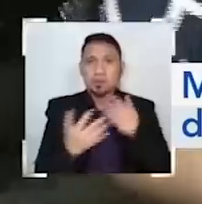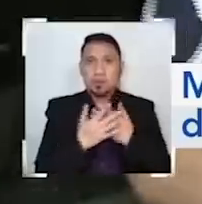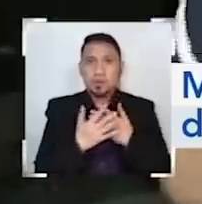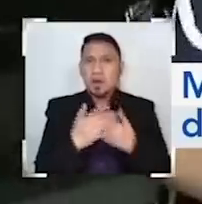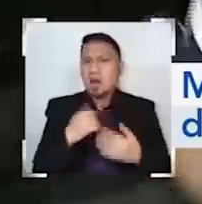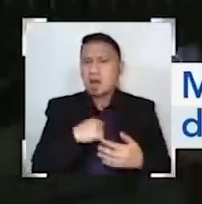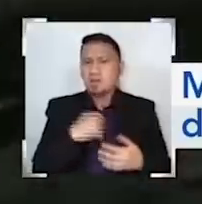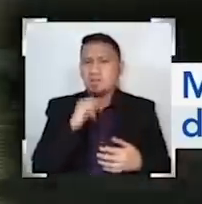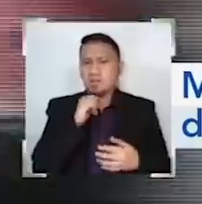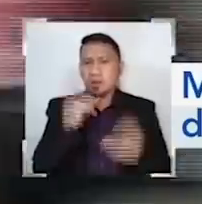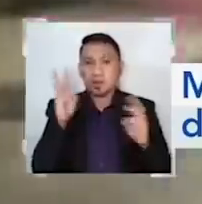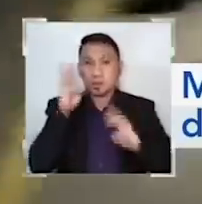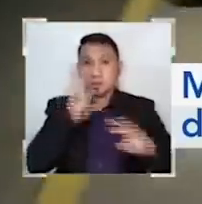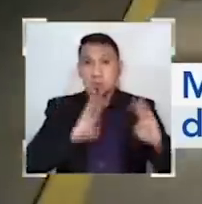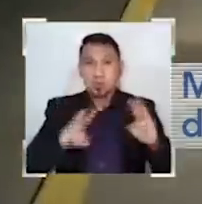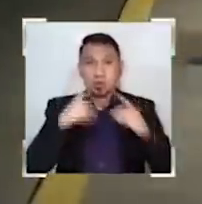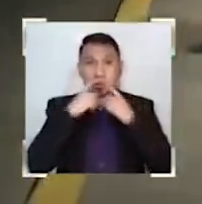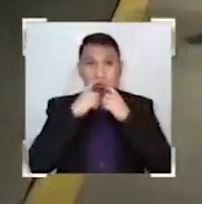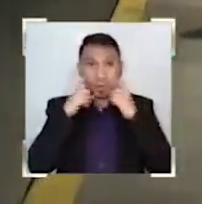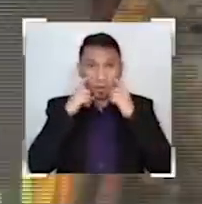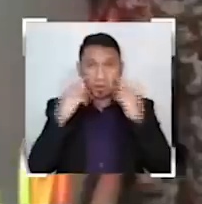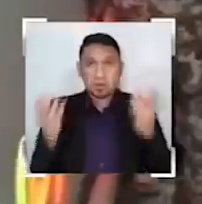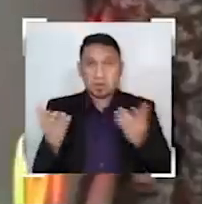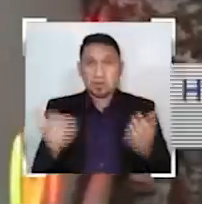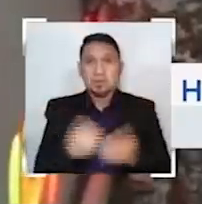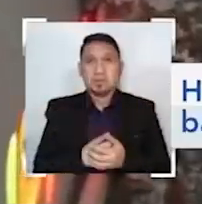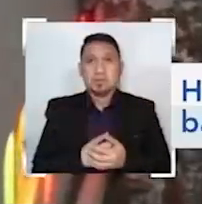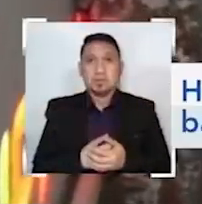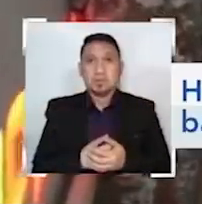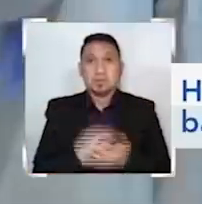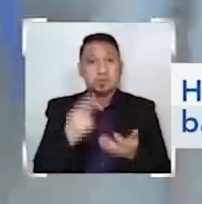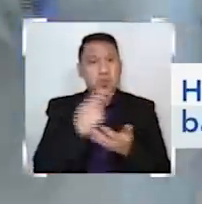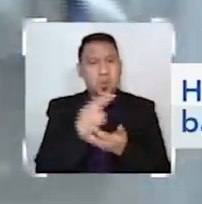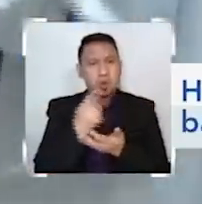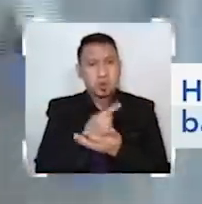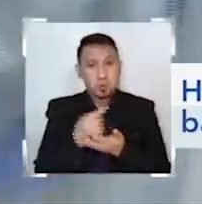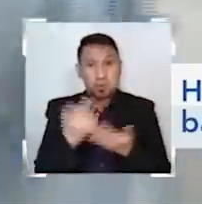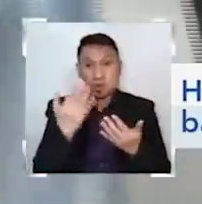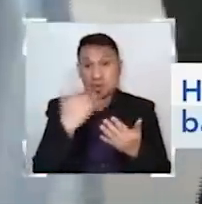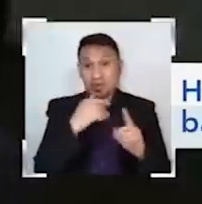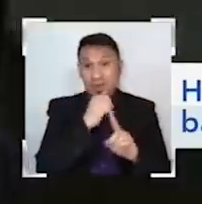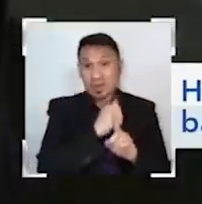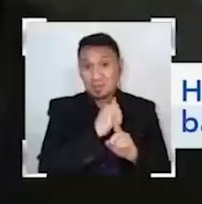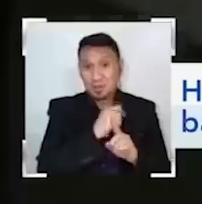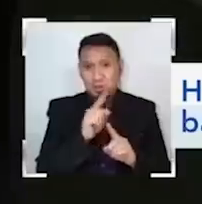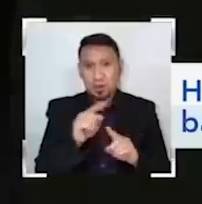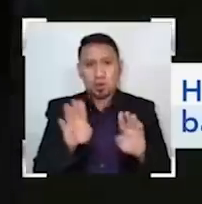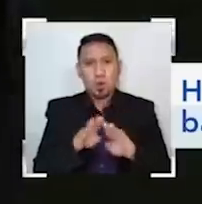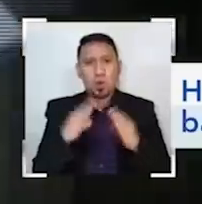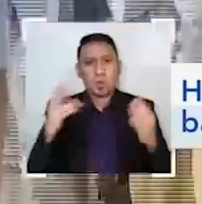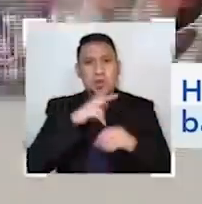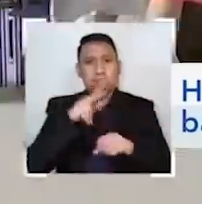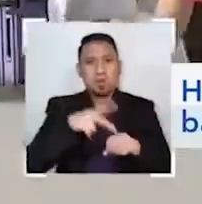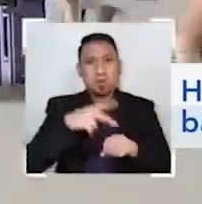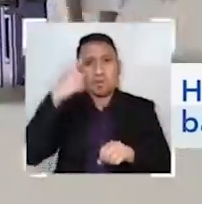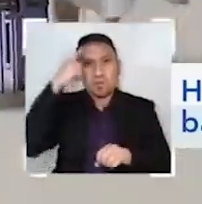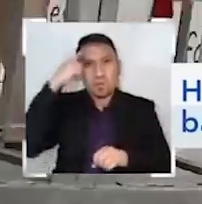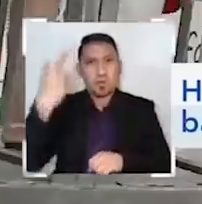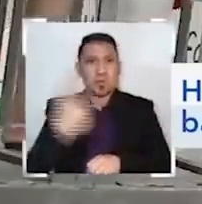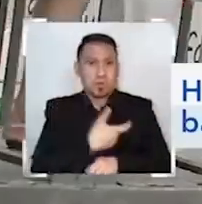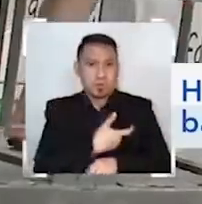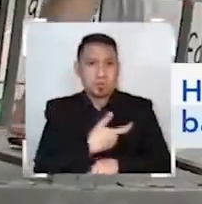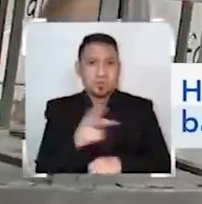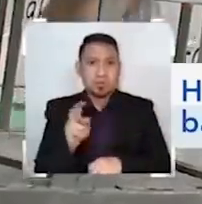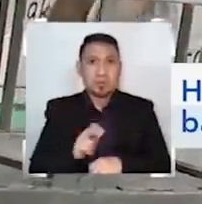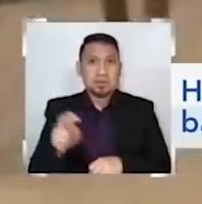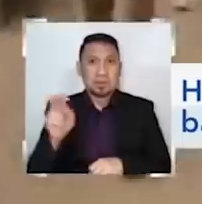basta mask lang siguro dito. Paano pa kaya sa Semana Santa? Simula April 1 kasi, bukas na ang Pilipinas sa lahat ng fully vaccinated tourists. Kaya sa inaasahan